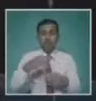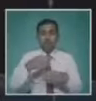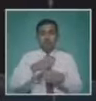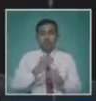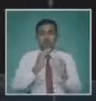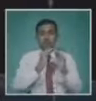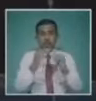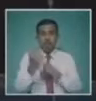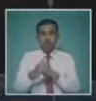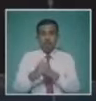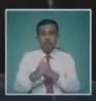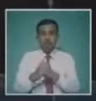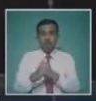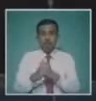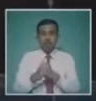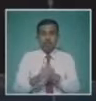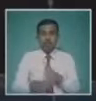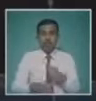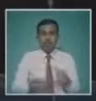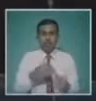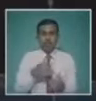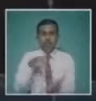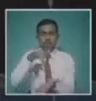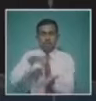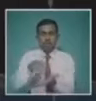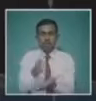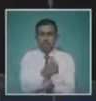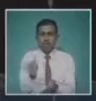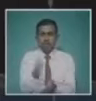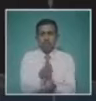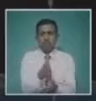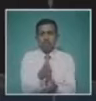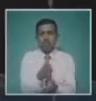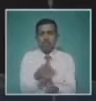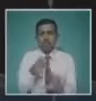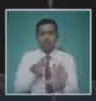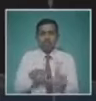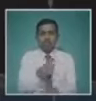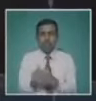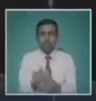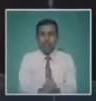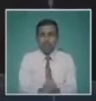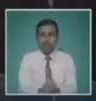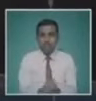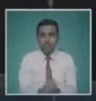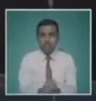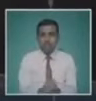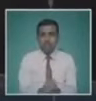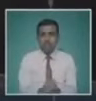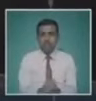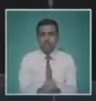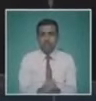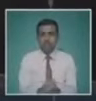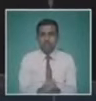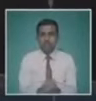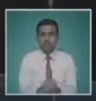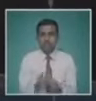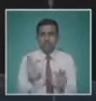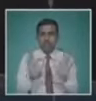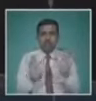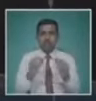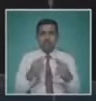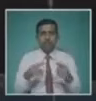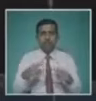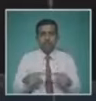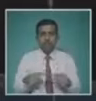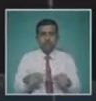පිහිටුවේ විශේෂයෙන්ම ප්‍රාථමික සහ මැද පන්ති වලට අවශ්‍ය වන්නා වූ පුහුණු ගුරුවරුන් ලබා ගැනීම. දැන් ඒක තියෙන ප්‍රතිශතයෙන් වෙනස් කරගෙන